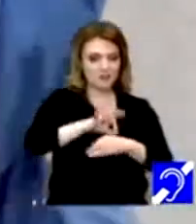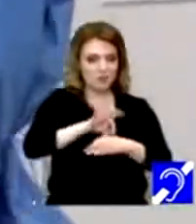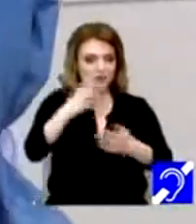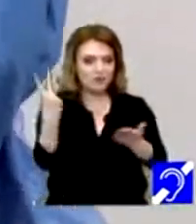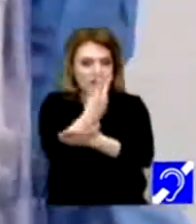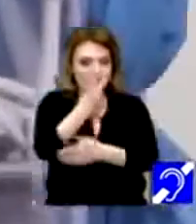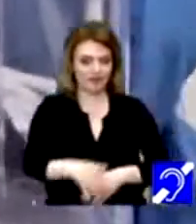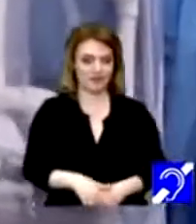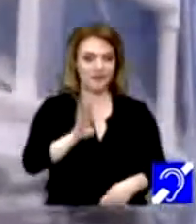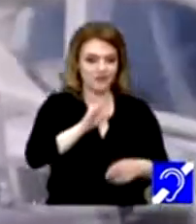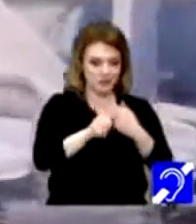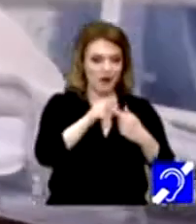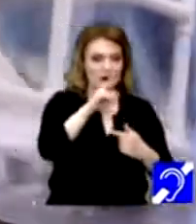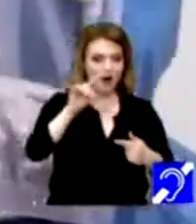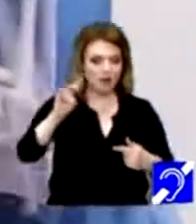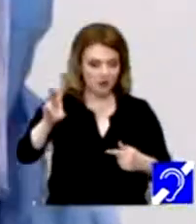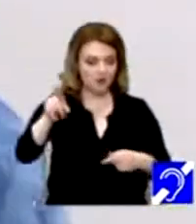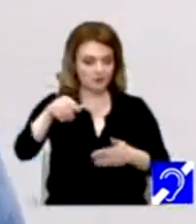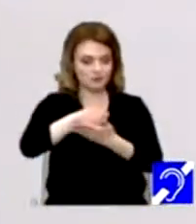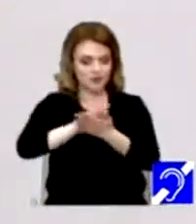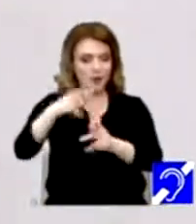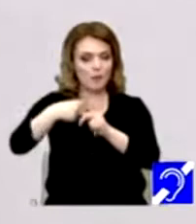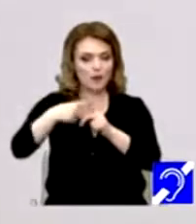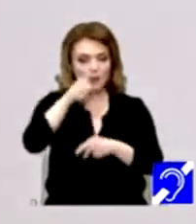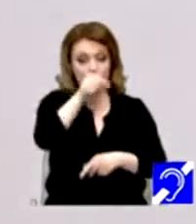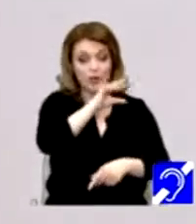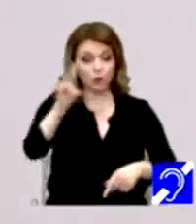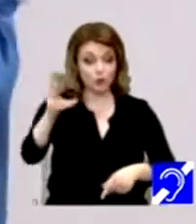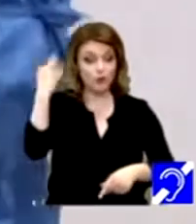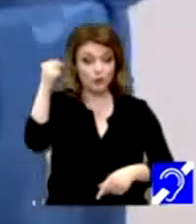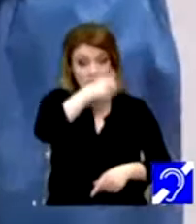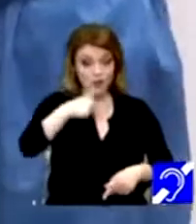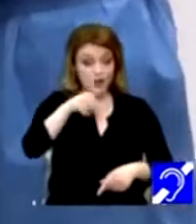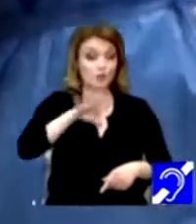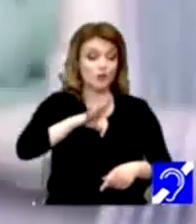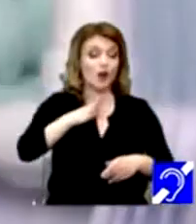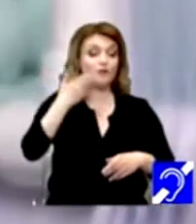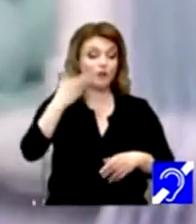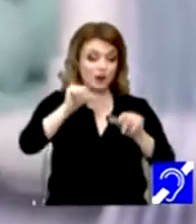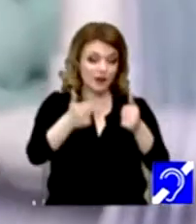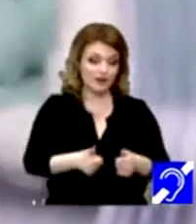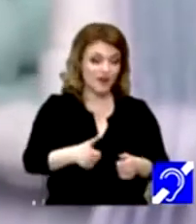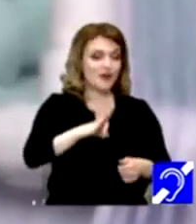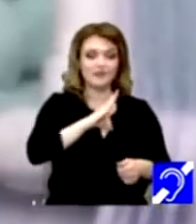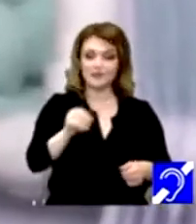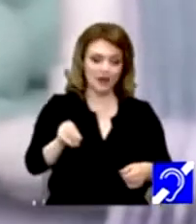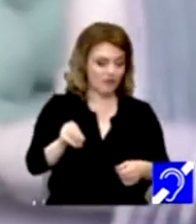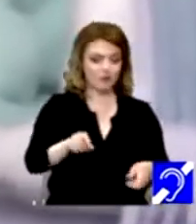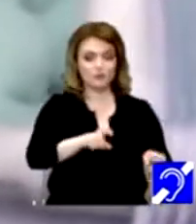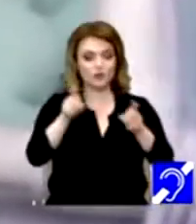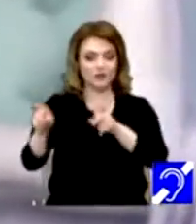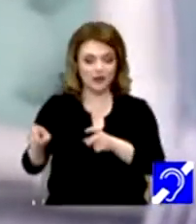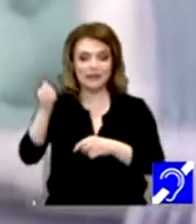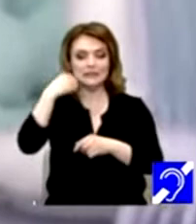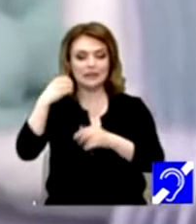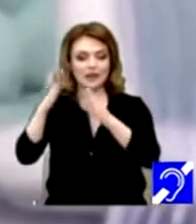virus. Carmen Hernandez a fost testată pozitiv prima oară în iunie anul trecut, dar a avut o formă ușoară și nu a fost mutată din azilul unde trăiește,